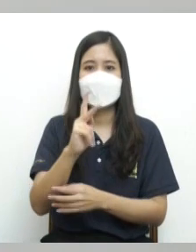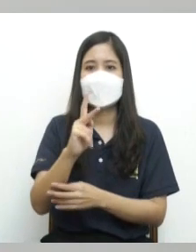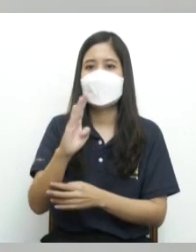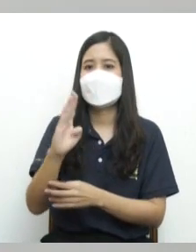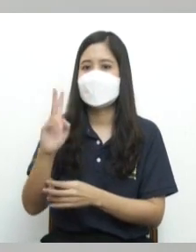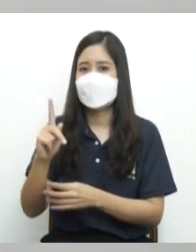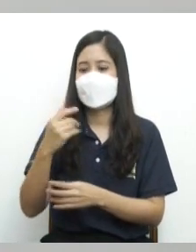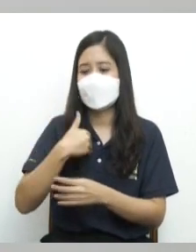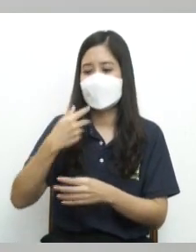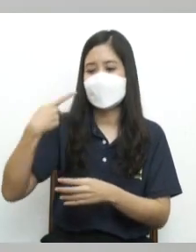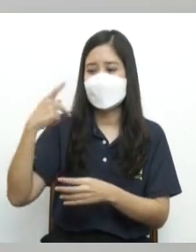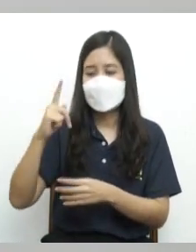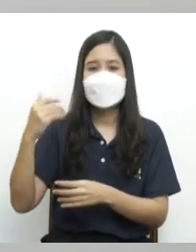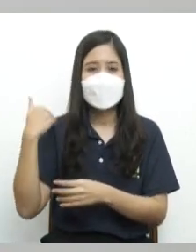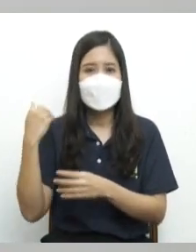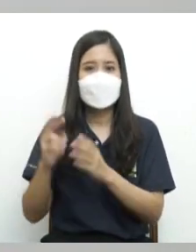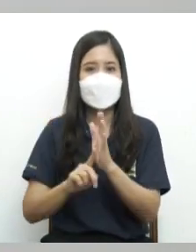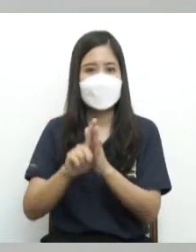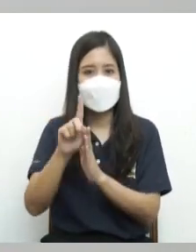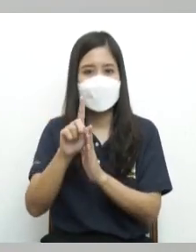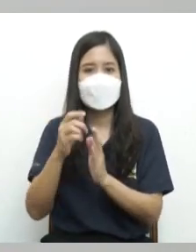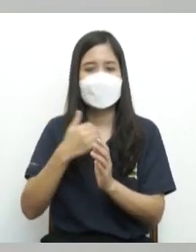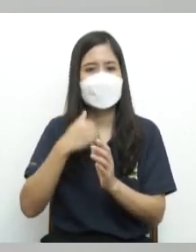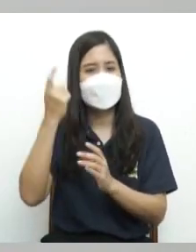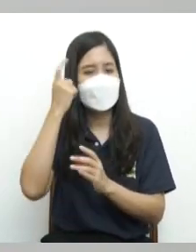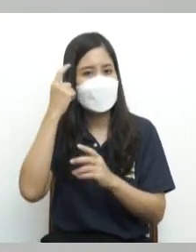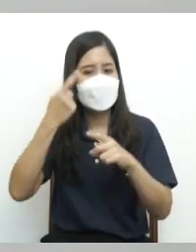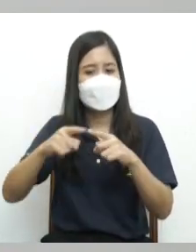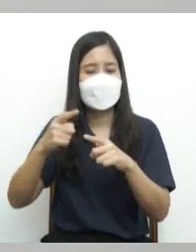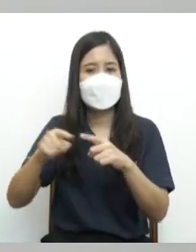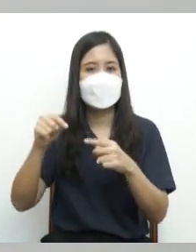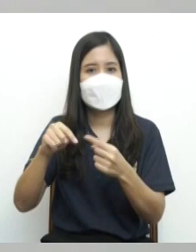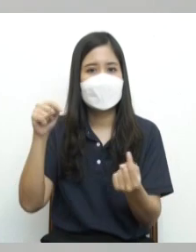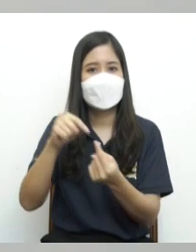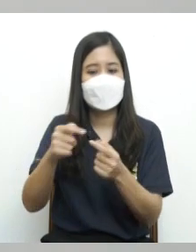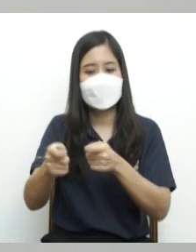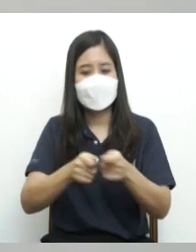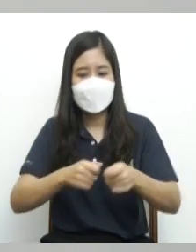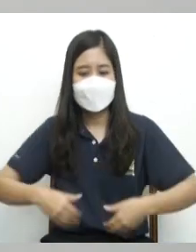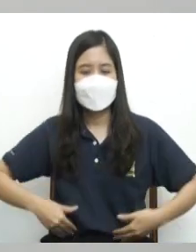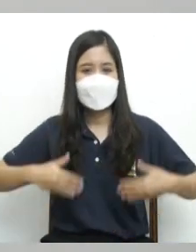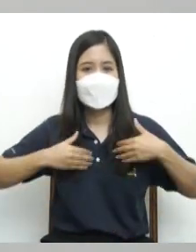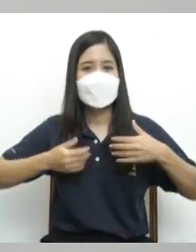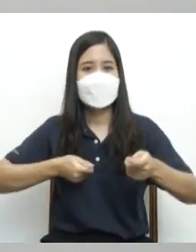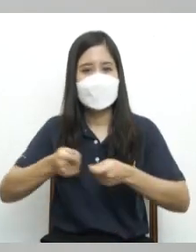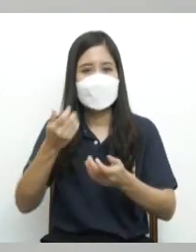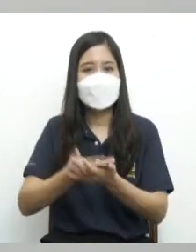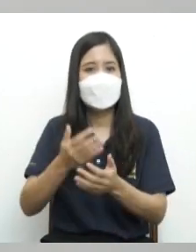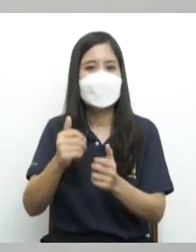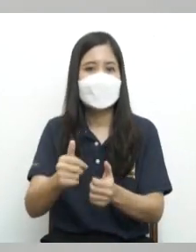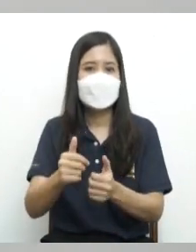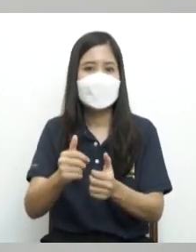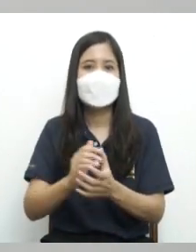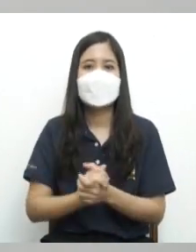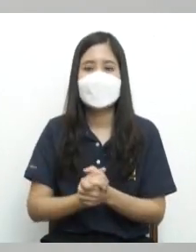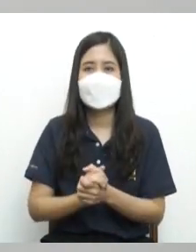ให้สูงสุดนะคะแล้วก็ถ้าความรู้ใดๆเนี่ยสามารถทำให้ท่านช่วยบริหารชีวิตบริหารการเงินได้เราจะดีใจมากเลยนะคะแล้ว